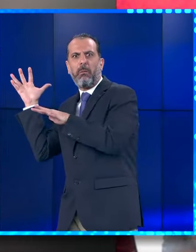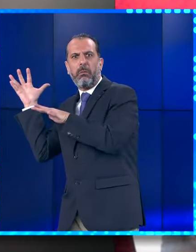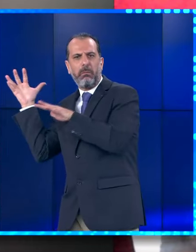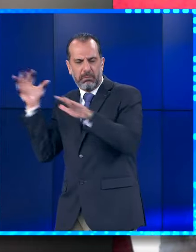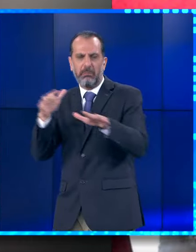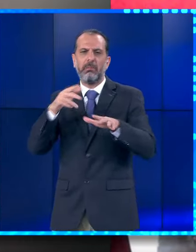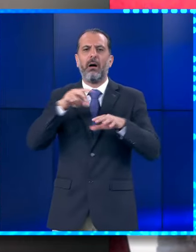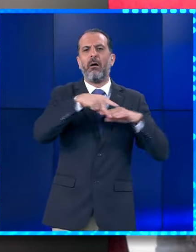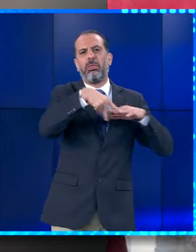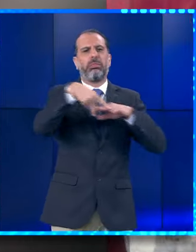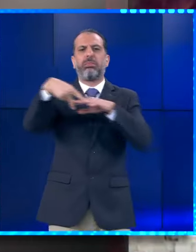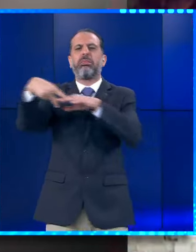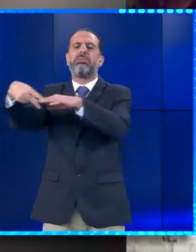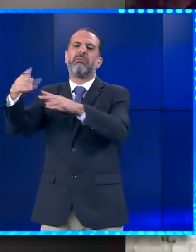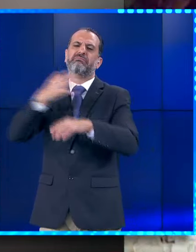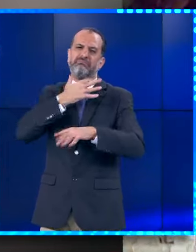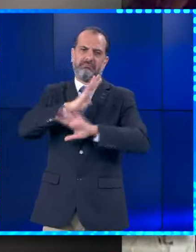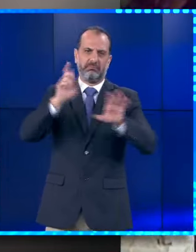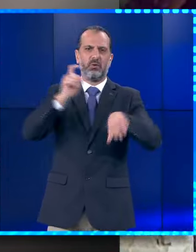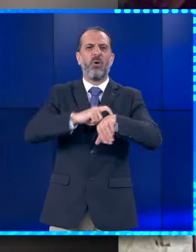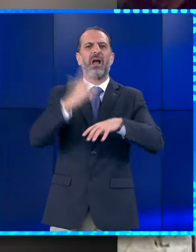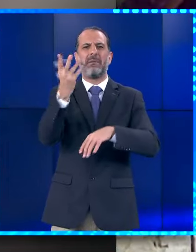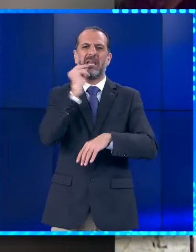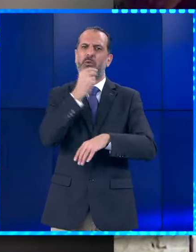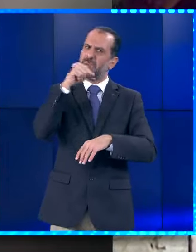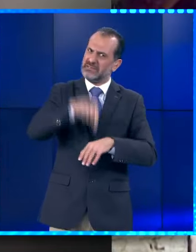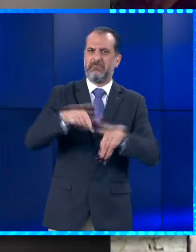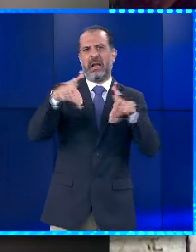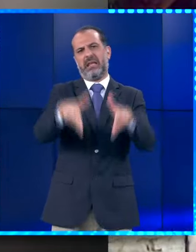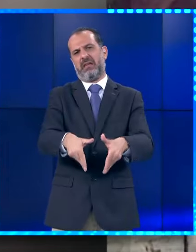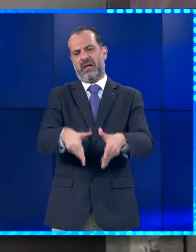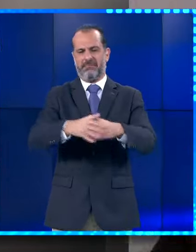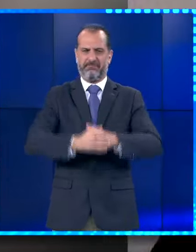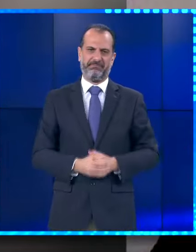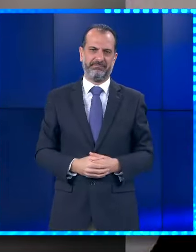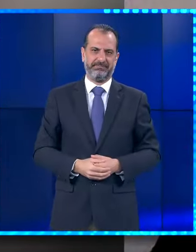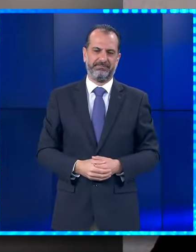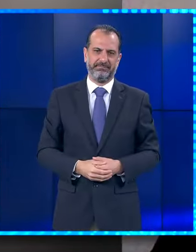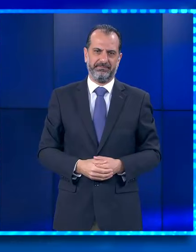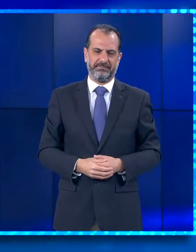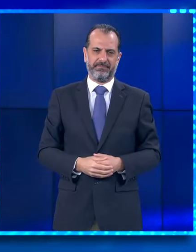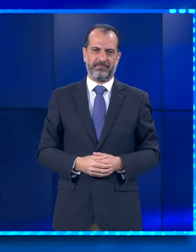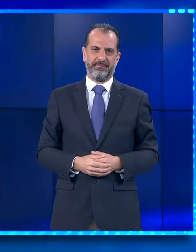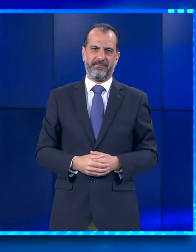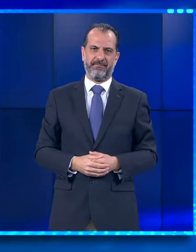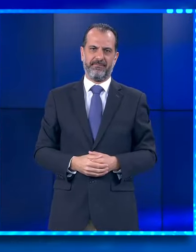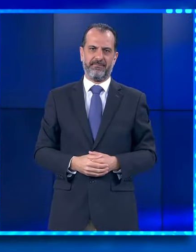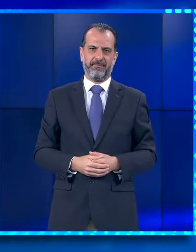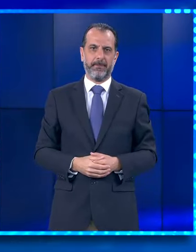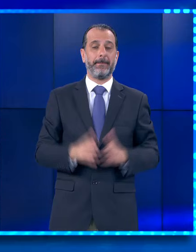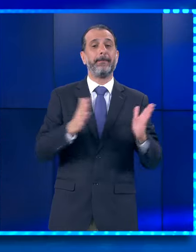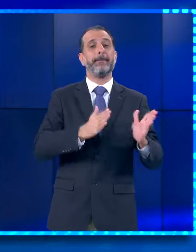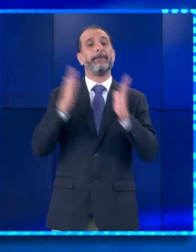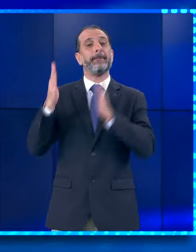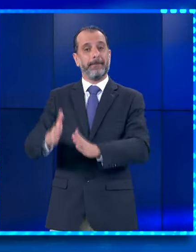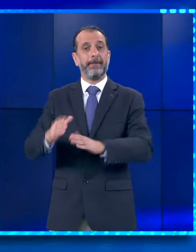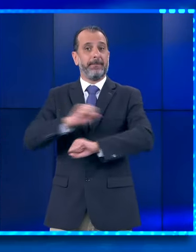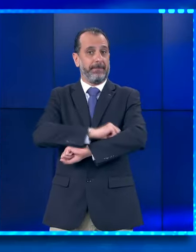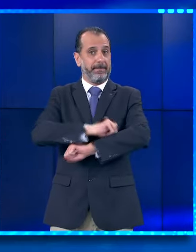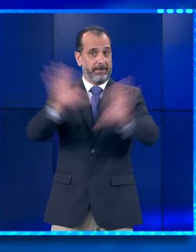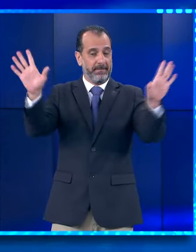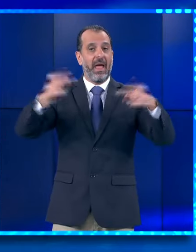το απόγευμα οι δικοί του άνθρωποι θα τον αποχαιρετήσουν. Νέες μειωμένες τιμές